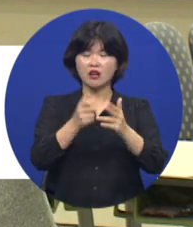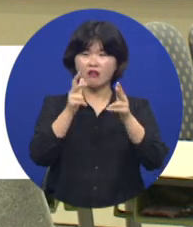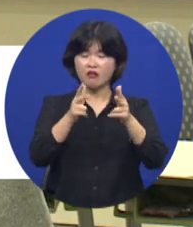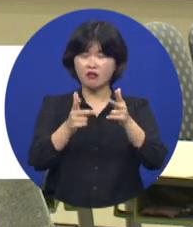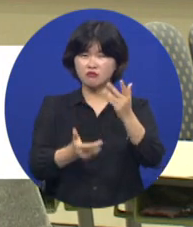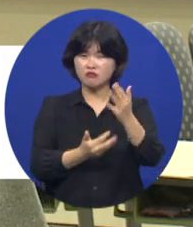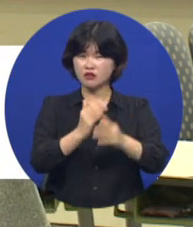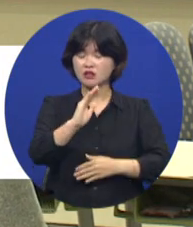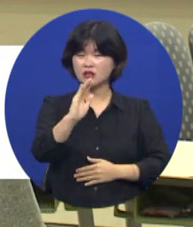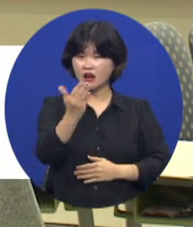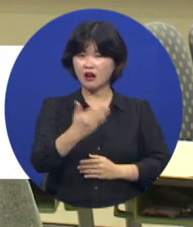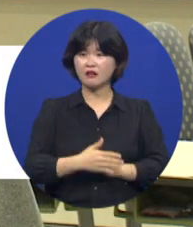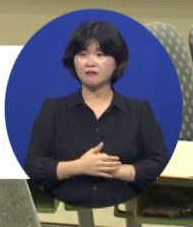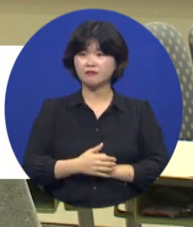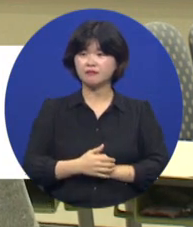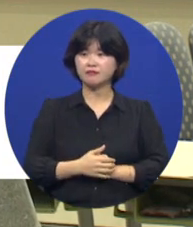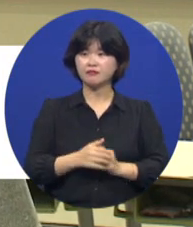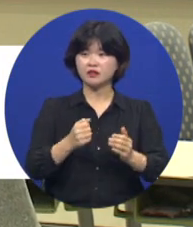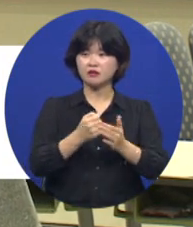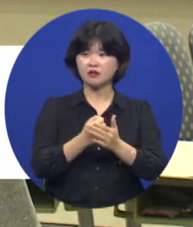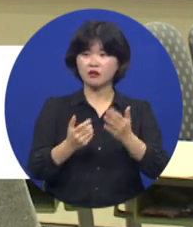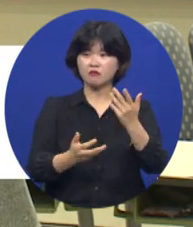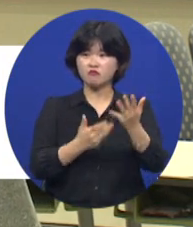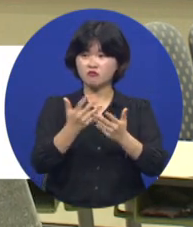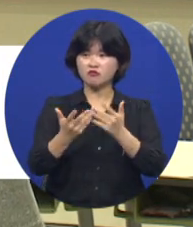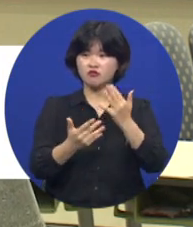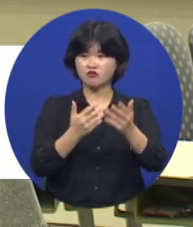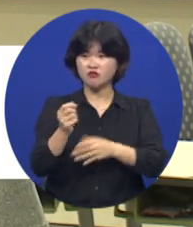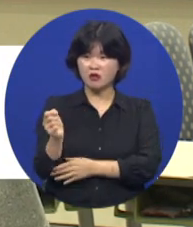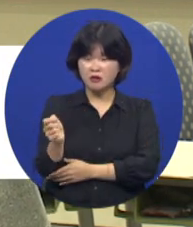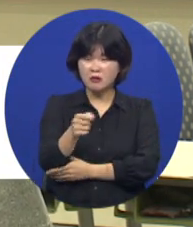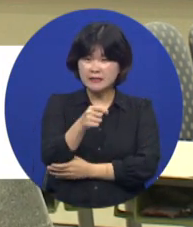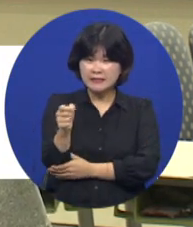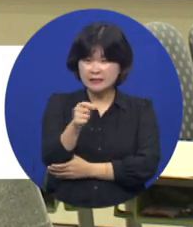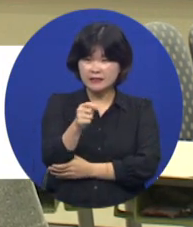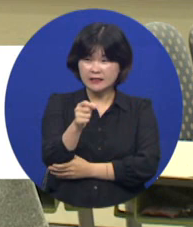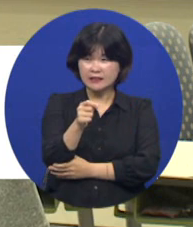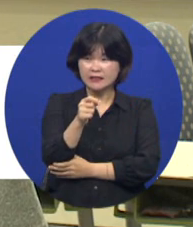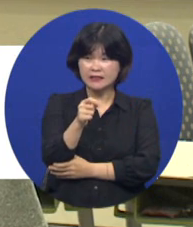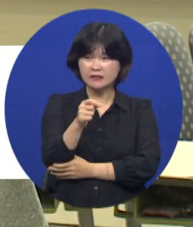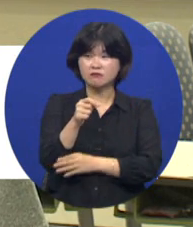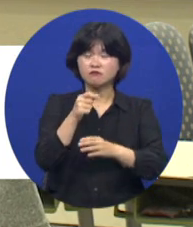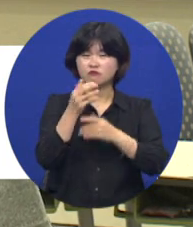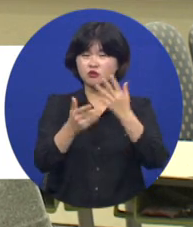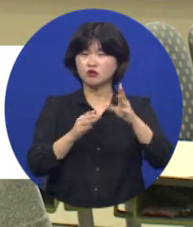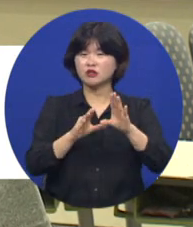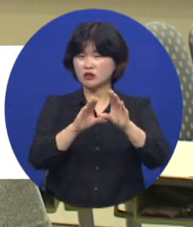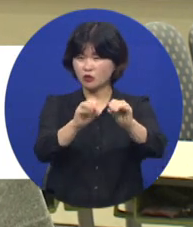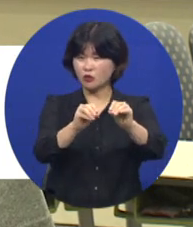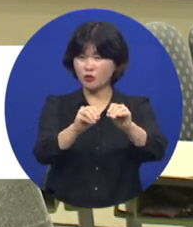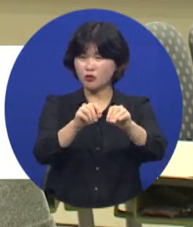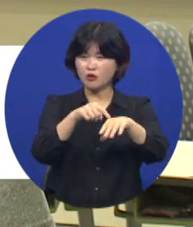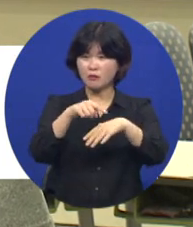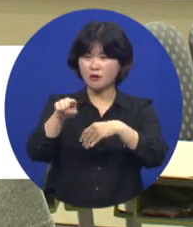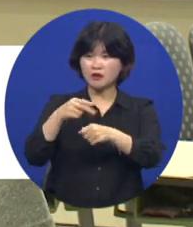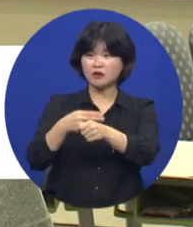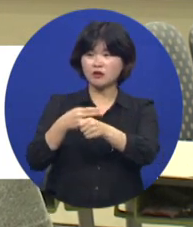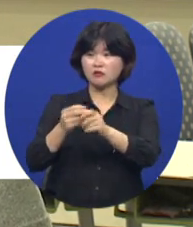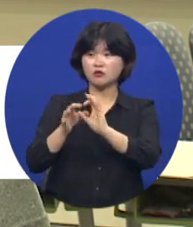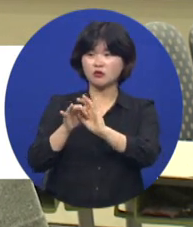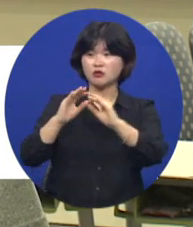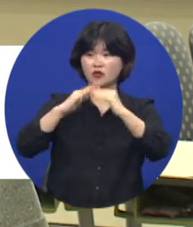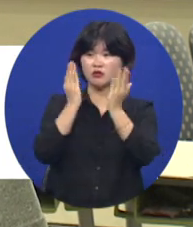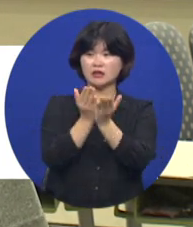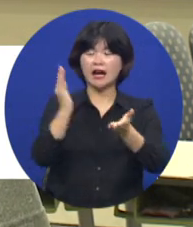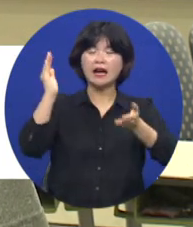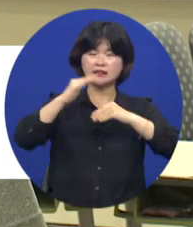여기 에어컨에 불이 났습니다. 그래서 불이 났기 때문에 소화기를 찾아서 불을 끄면서 옆에 계신 선생님들 통해서